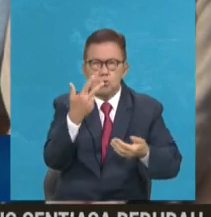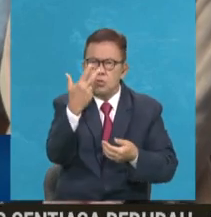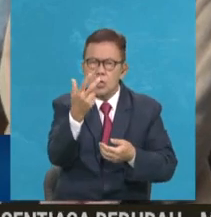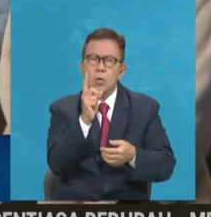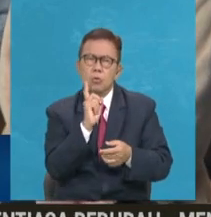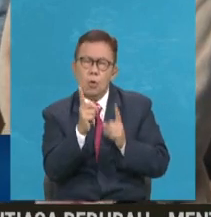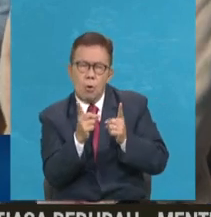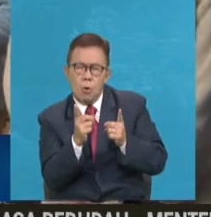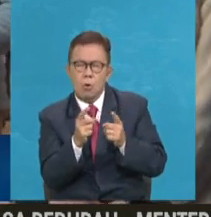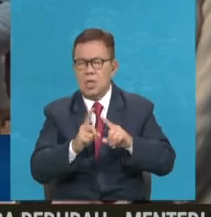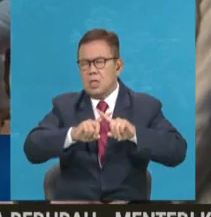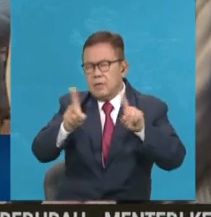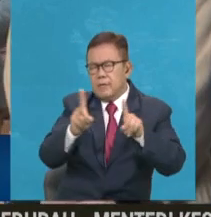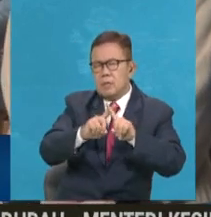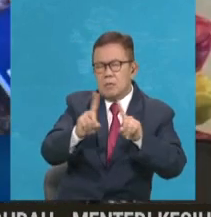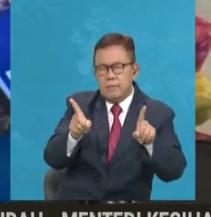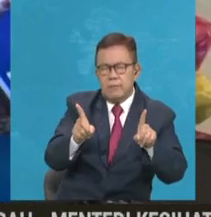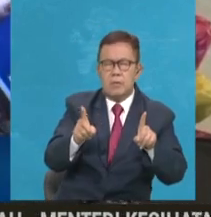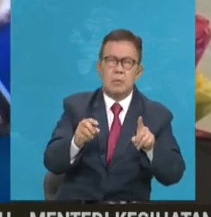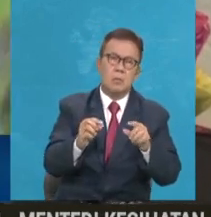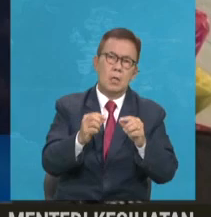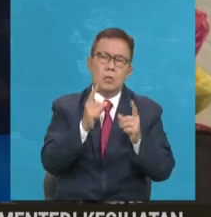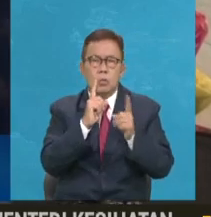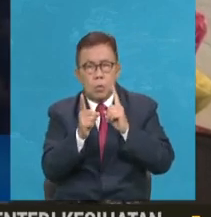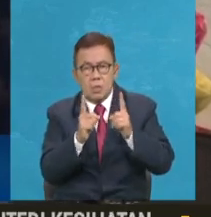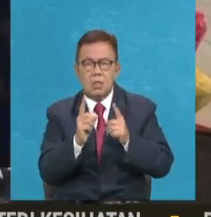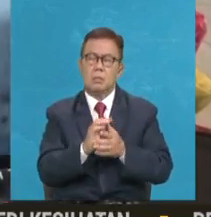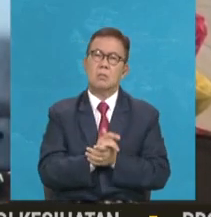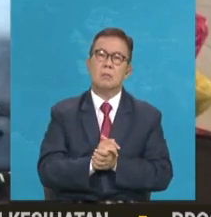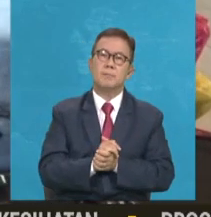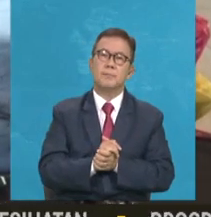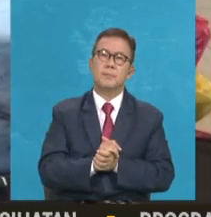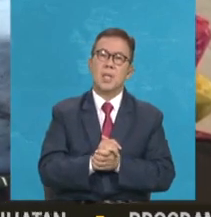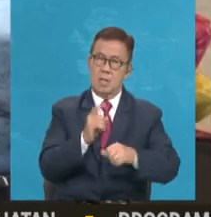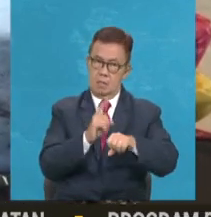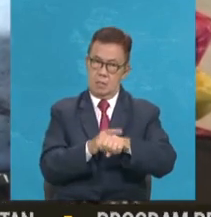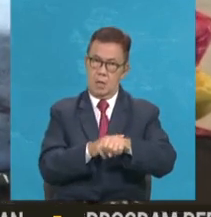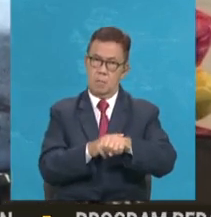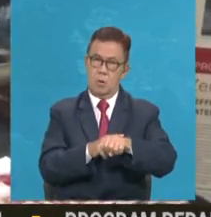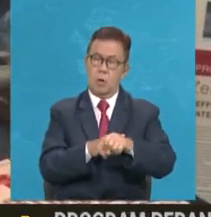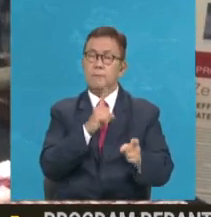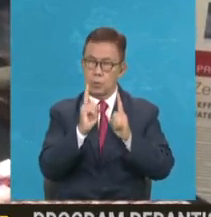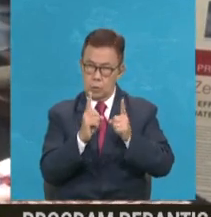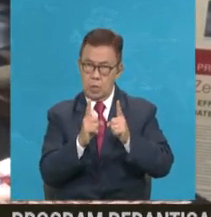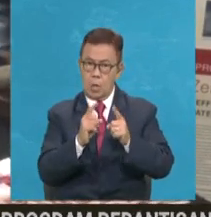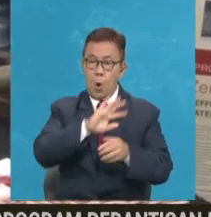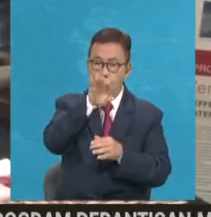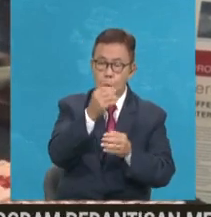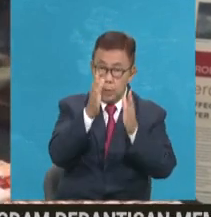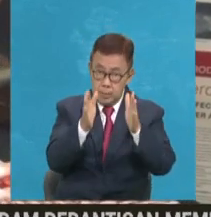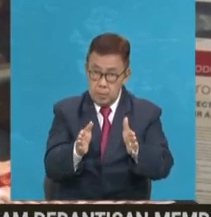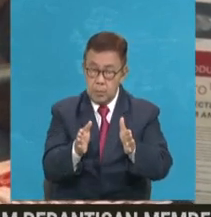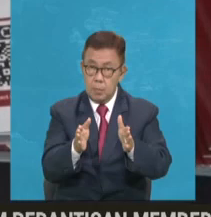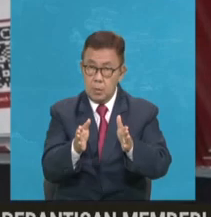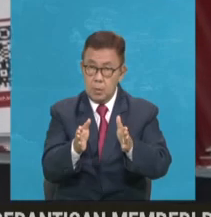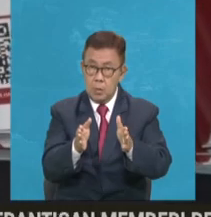ucapan 15 pameran interaktif semasa forum juga para peserta terdiri dari